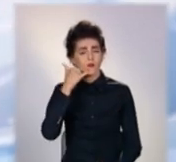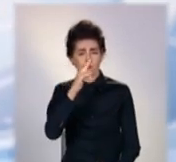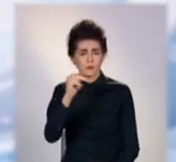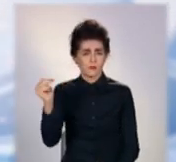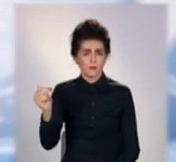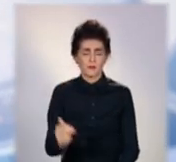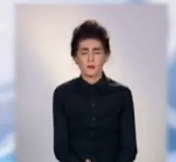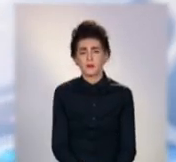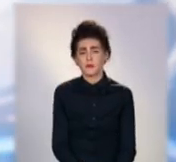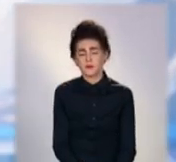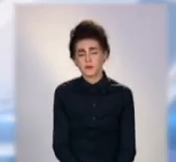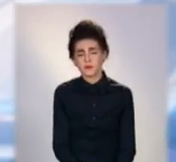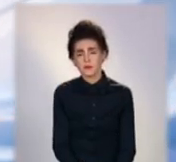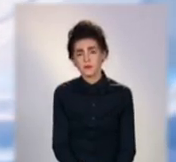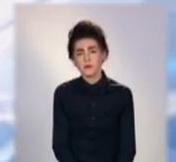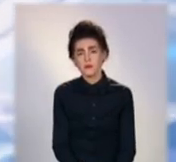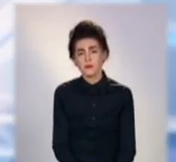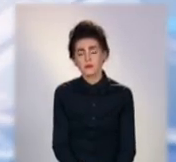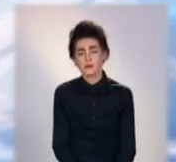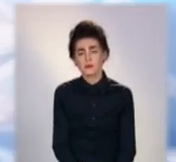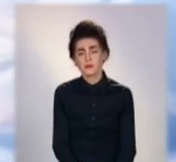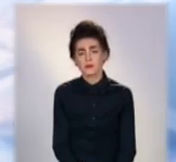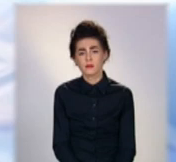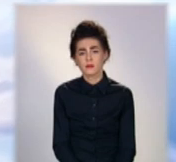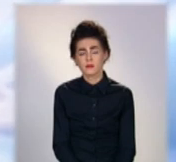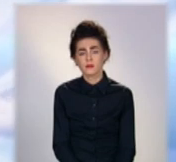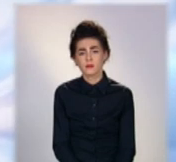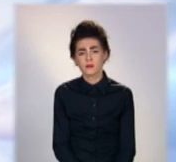номером гарячої лінії 0800 606 909.